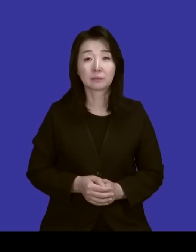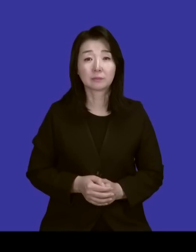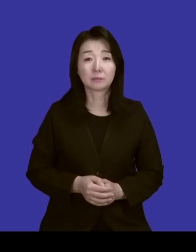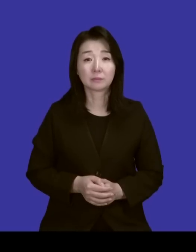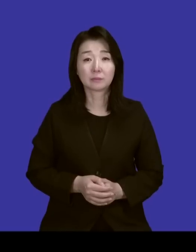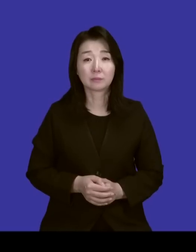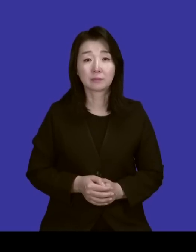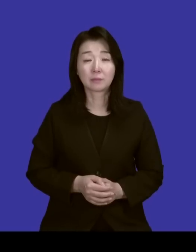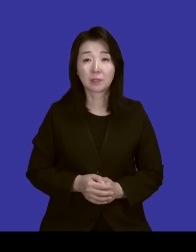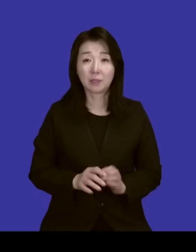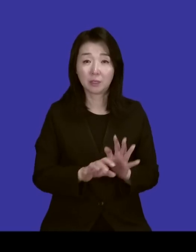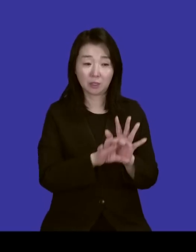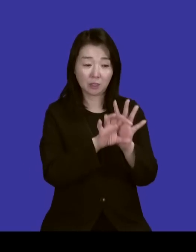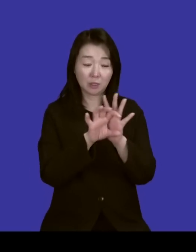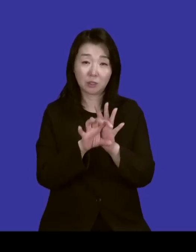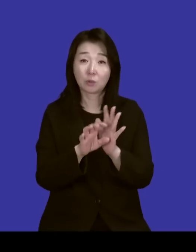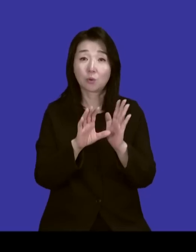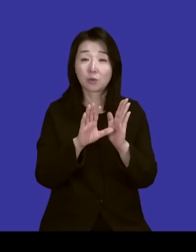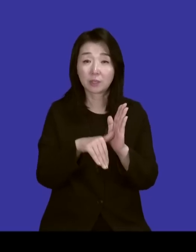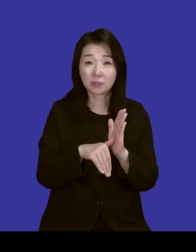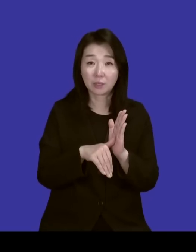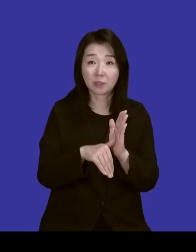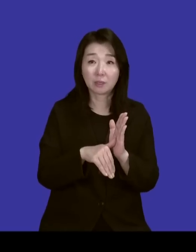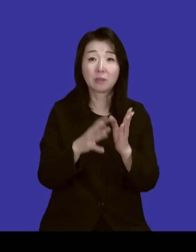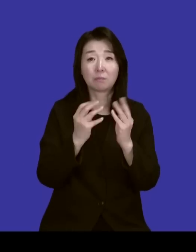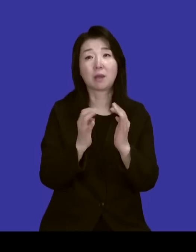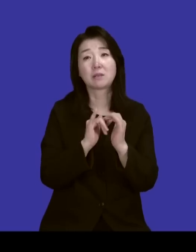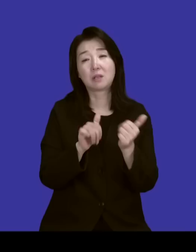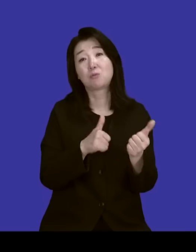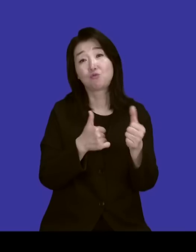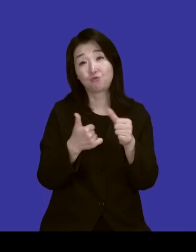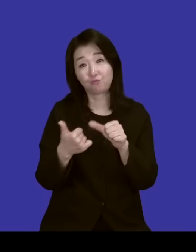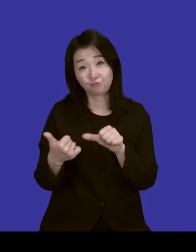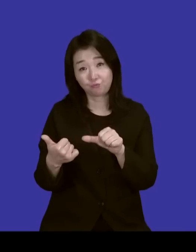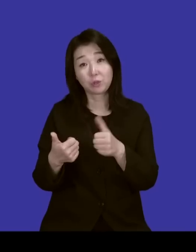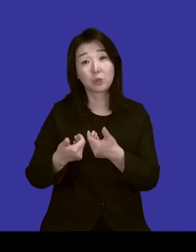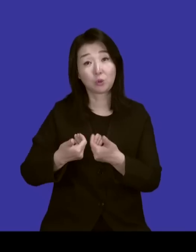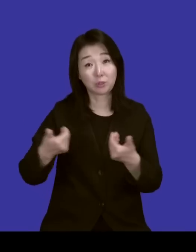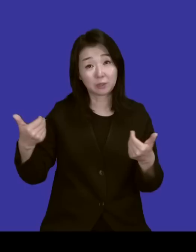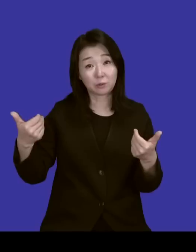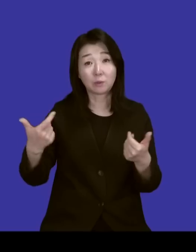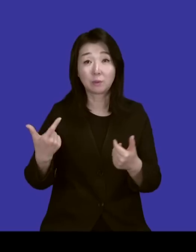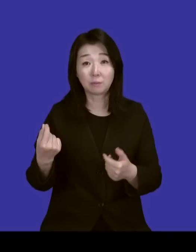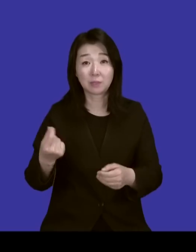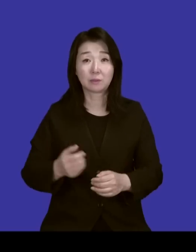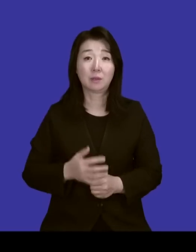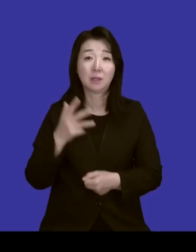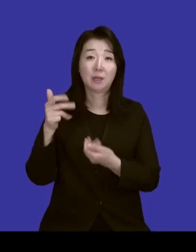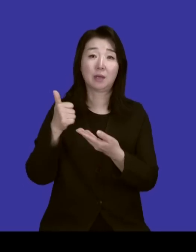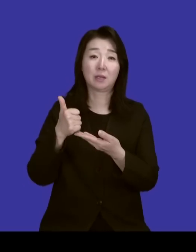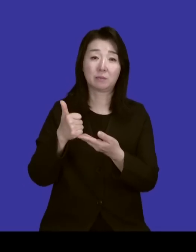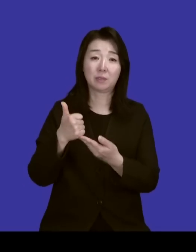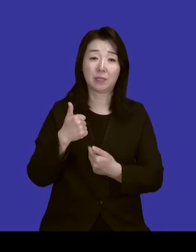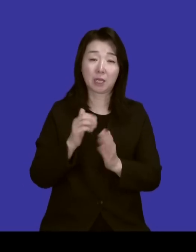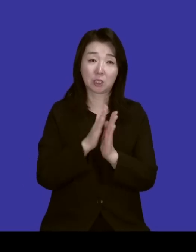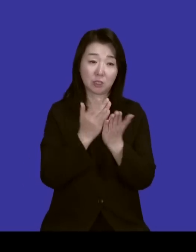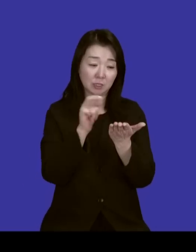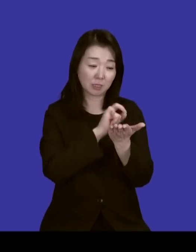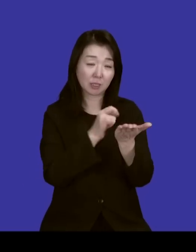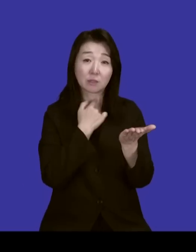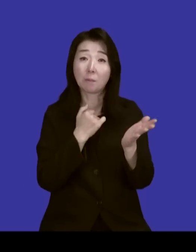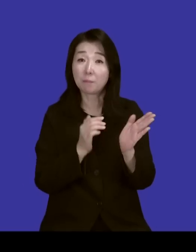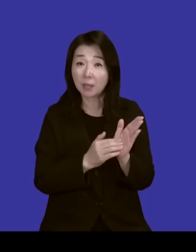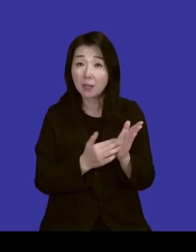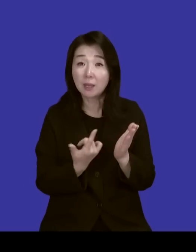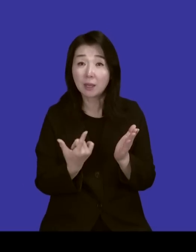정말 이 코로나 기간에도 많은 분들이 떠났잖아요. 네, 가족들이. 네. 그래서 하나님이 제가 그 책도 썼지만